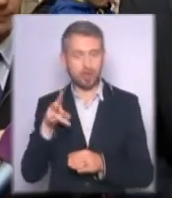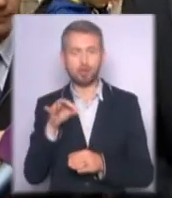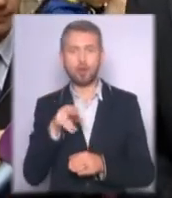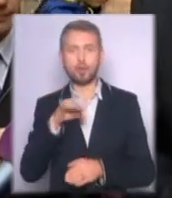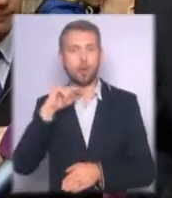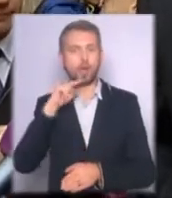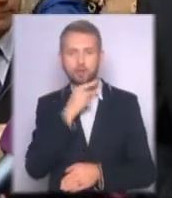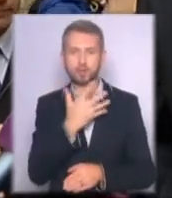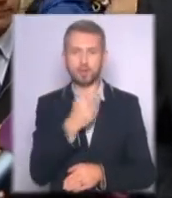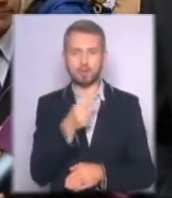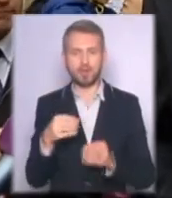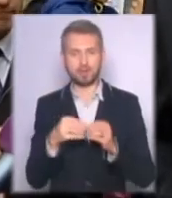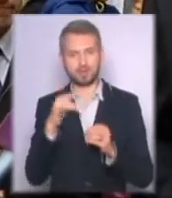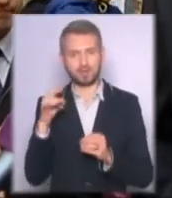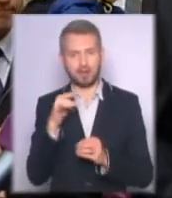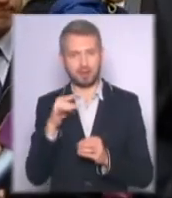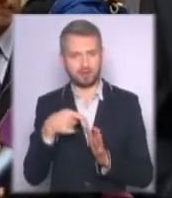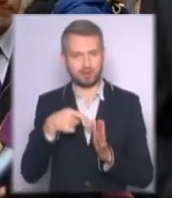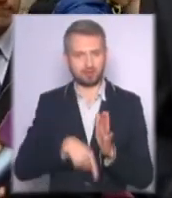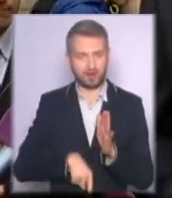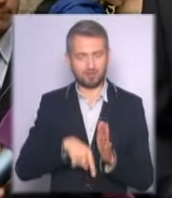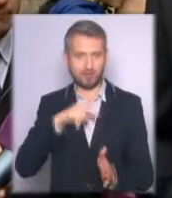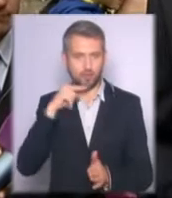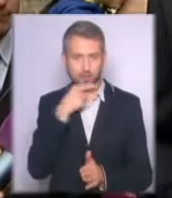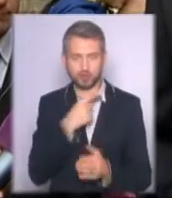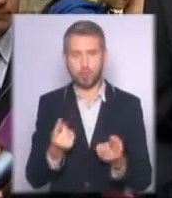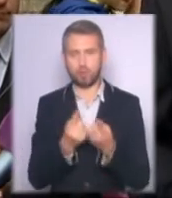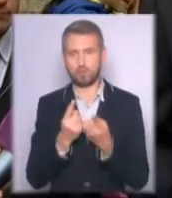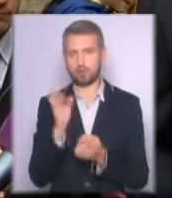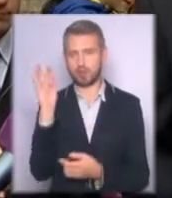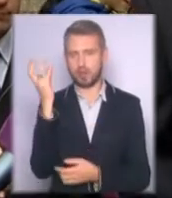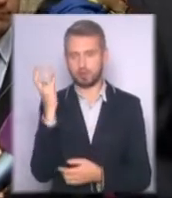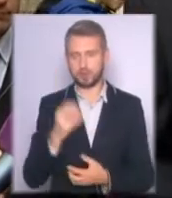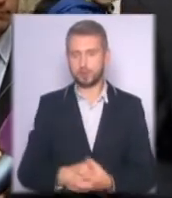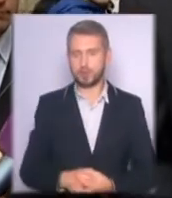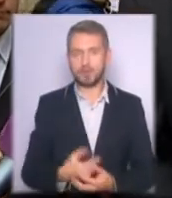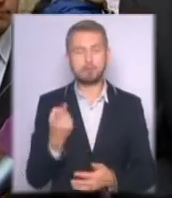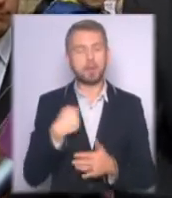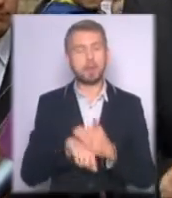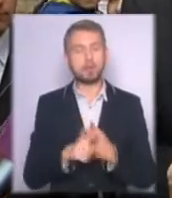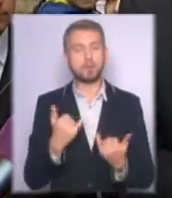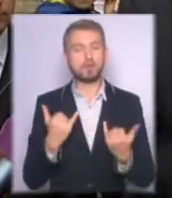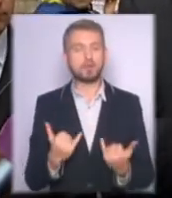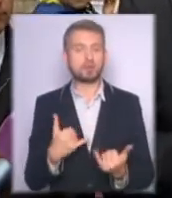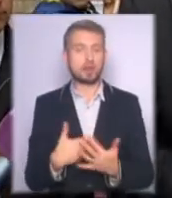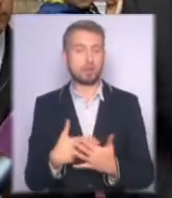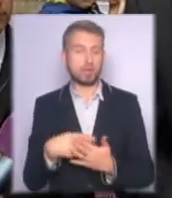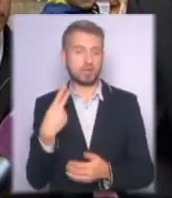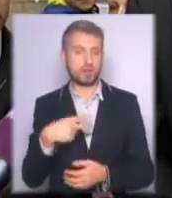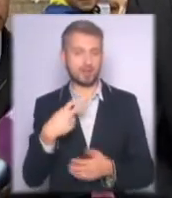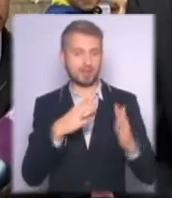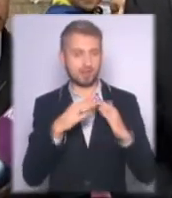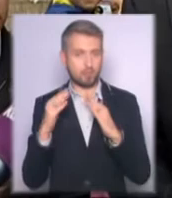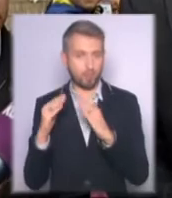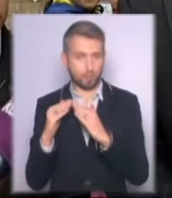экономичности в 5-10 раз экономичнее обычных ламп. Поэтому сейчас около 20 домов